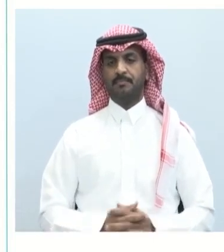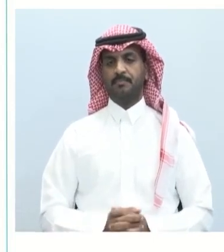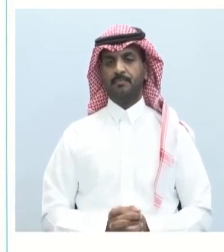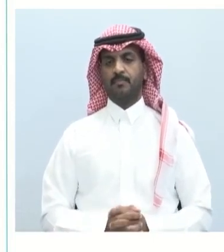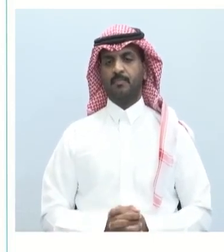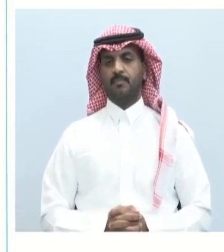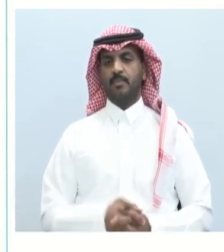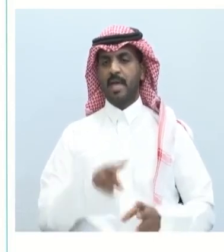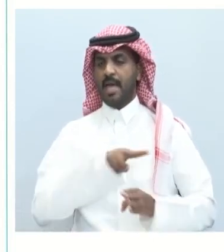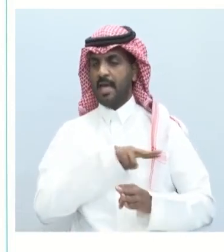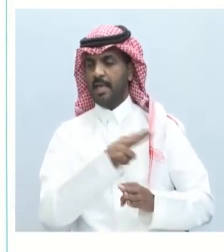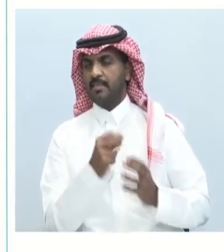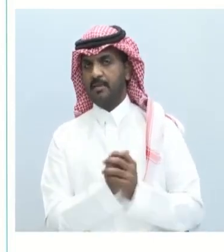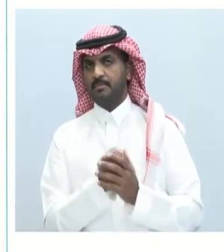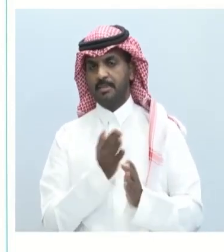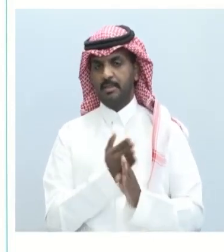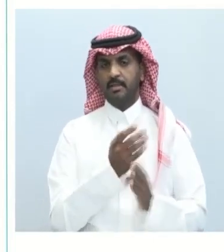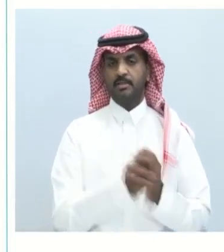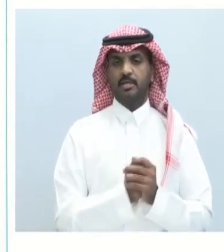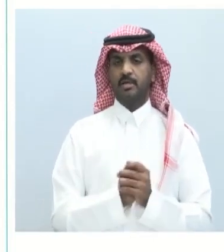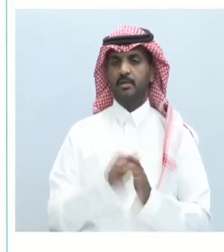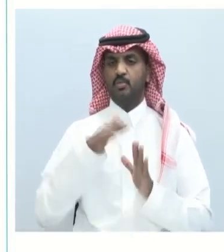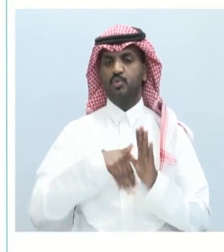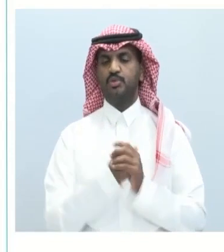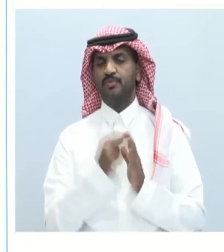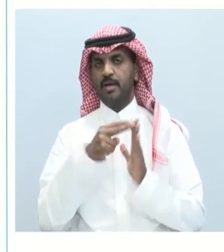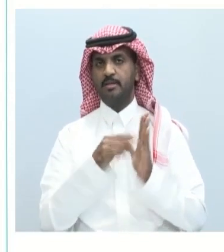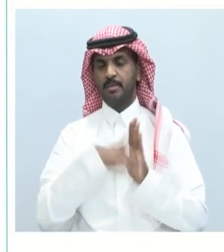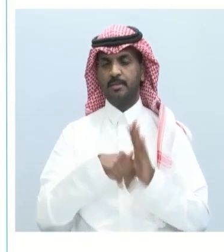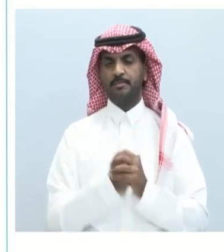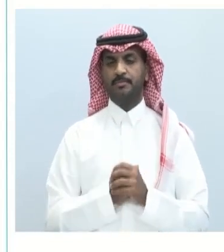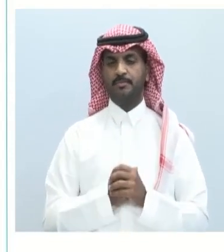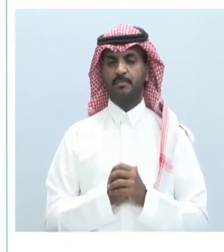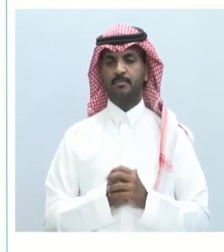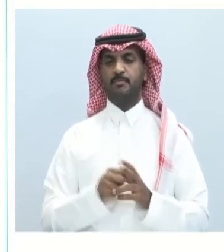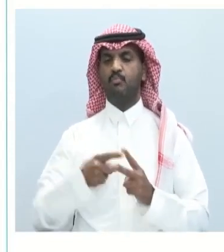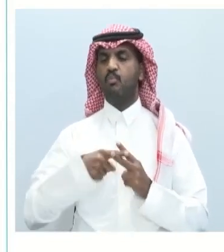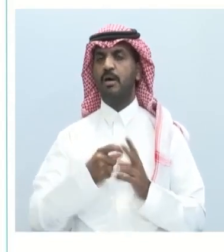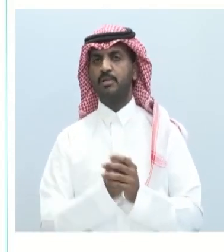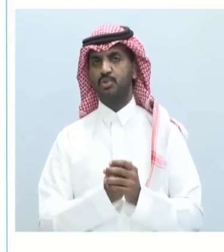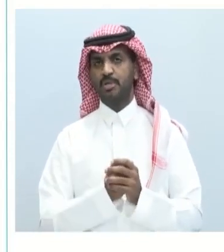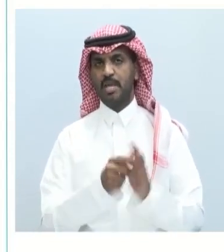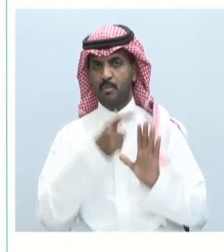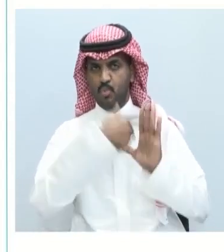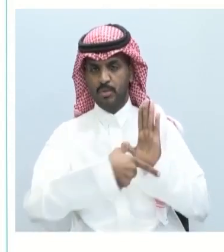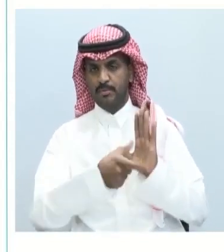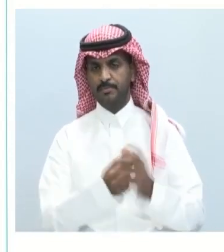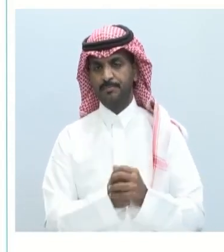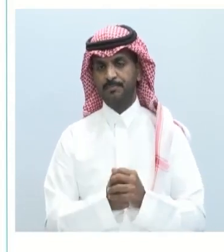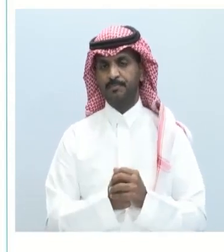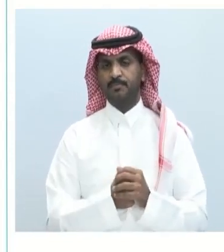هناك اكثر من طريقه لانشاء نموذج في قاعده البيانات من هذه الطرق معالج النموذج